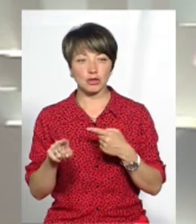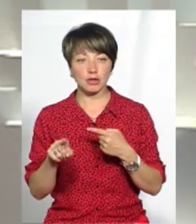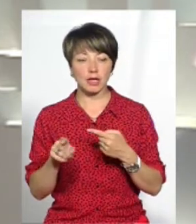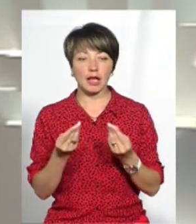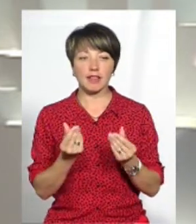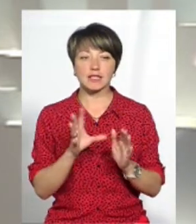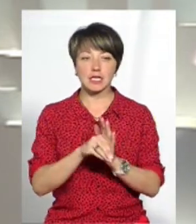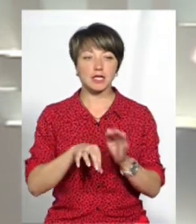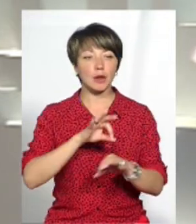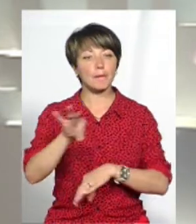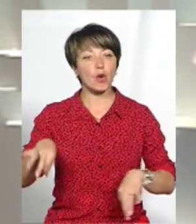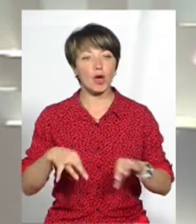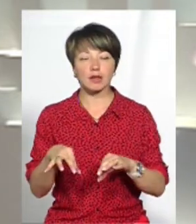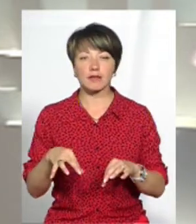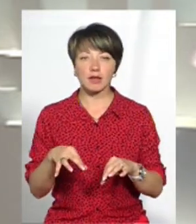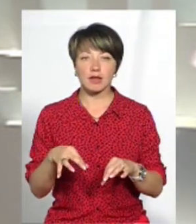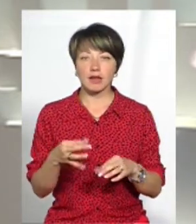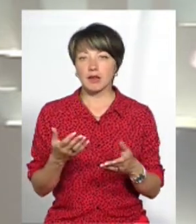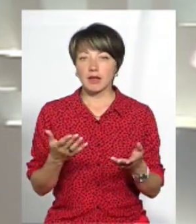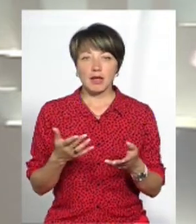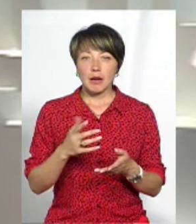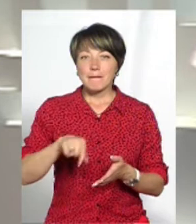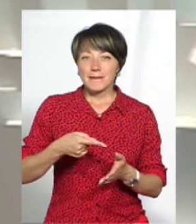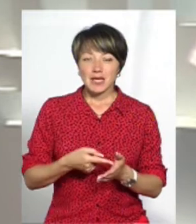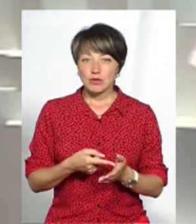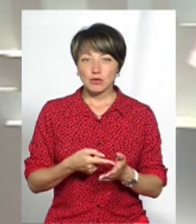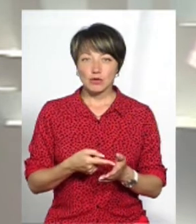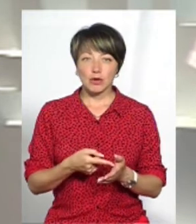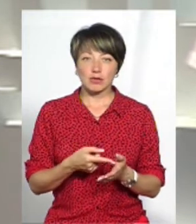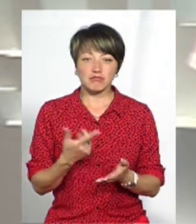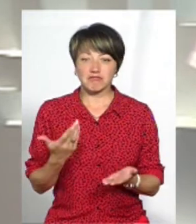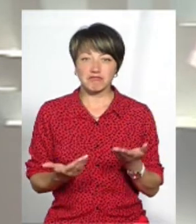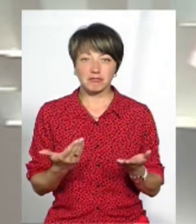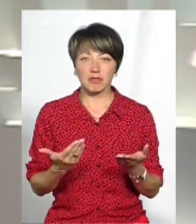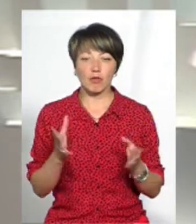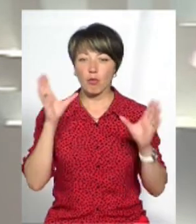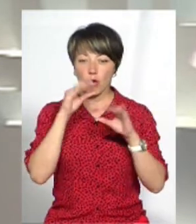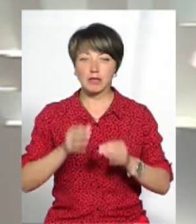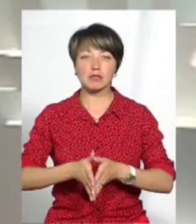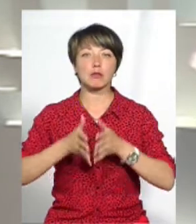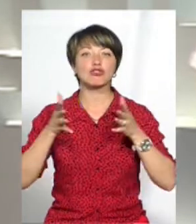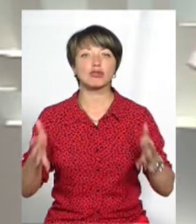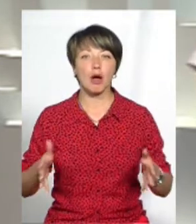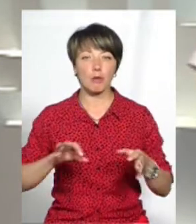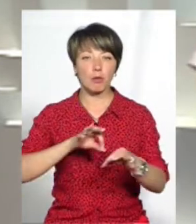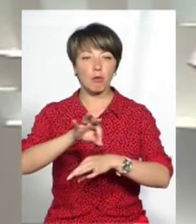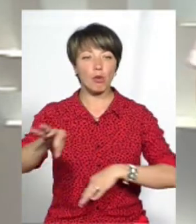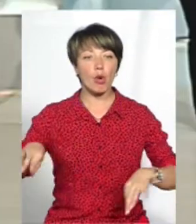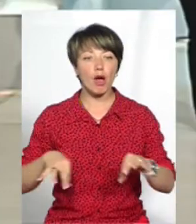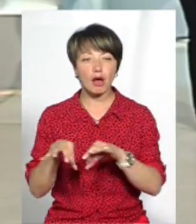числі інвестиційних проєктів. Навряд чи місто впорається з масштабним проєктом